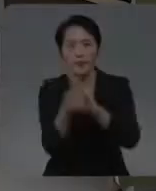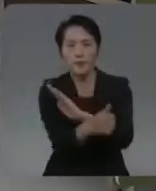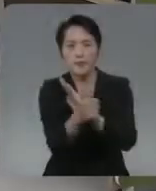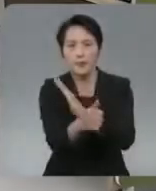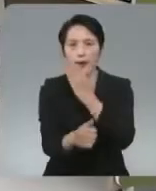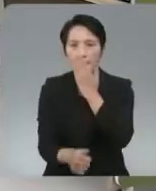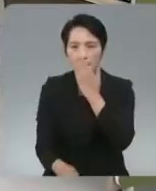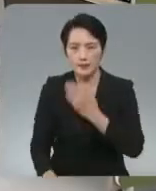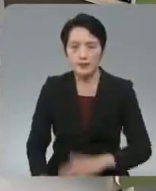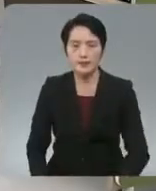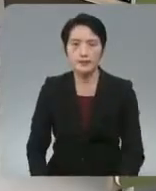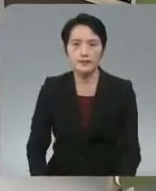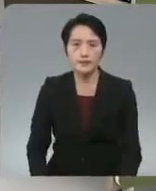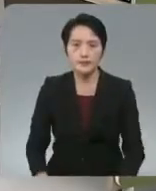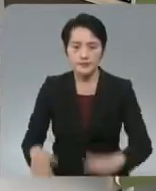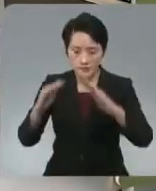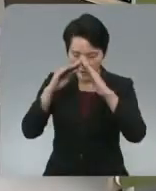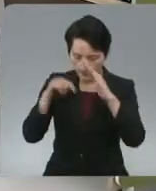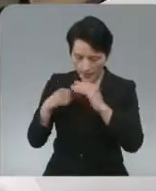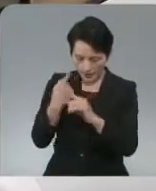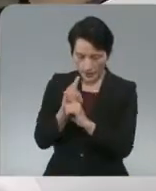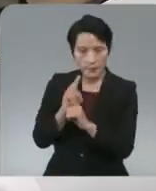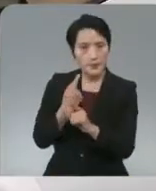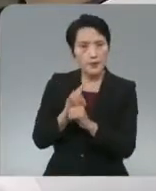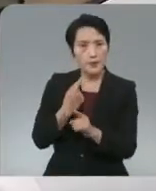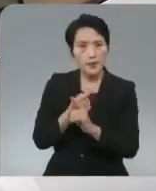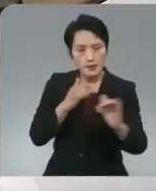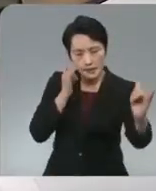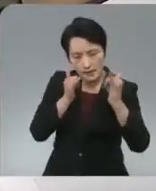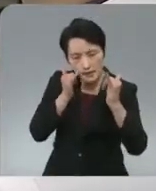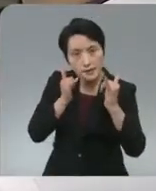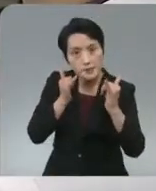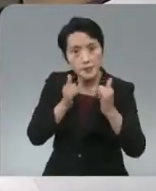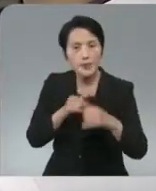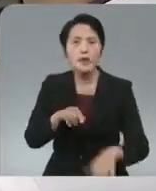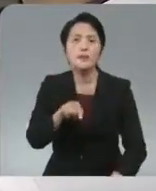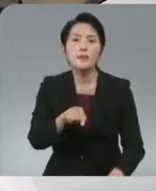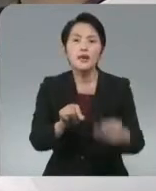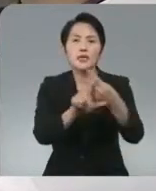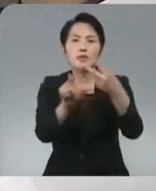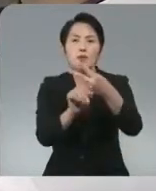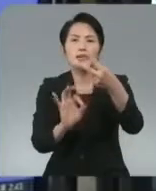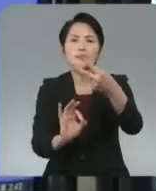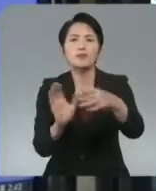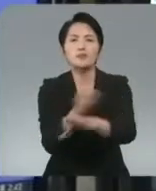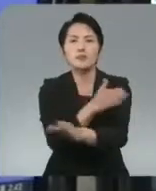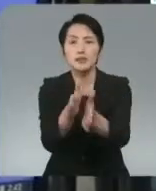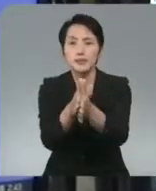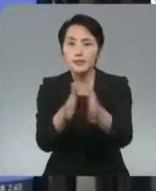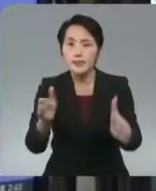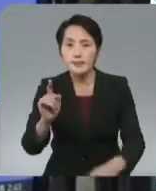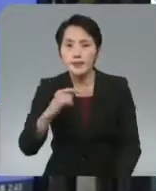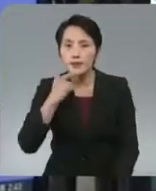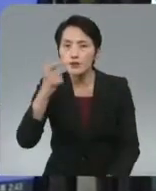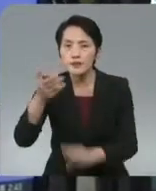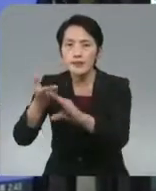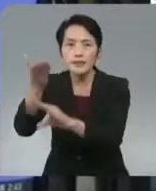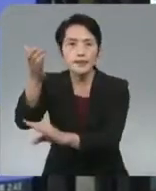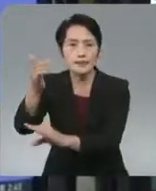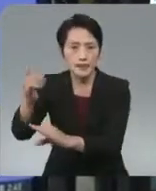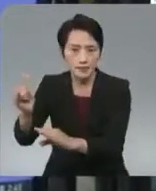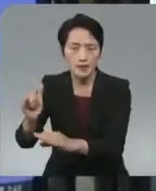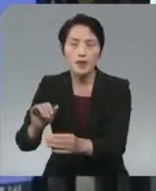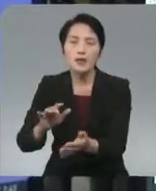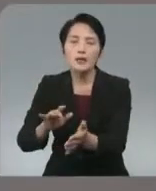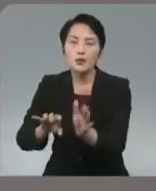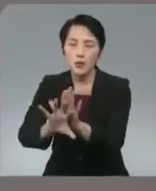một số ca nhiễm cô viết 19 mới tại Hàn Quốc đang tăng nhanh hơn dự kiến khiến Chính phủ quyết định chuyển đổi cơ chế y tế để các ca mắc thông thường